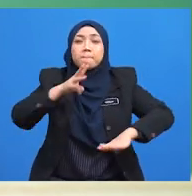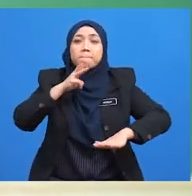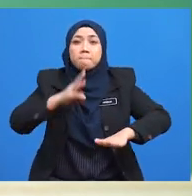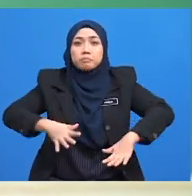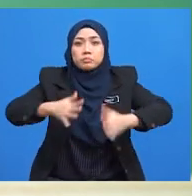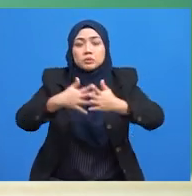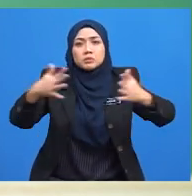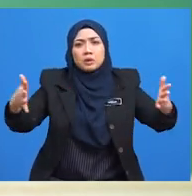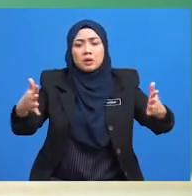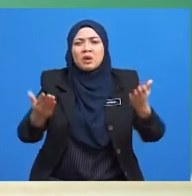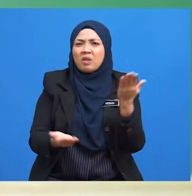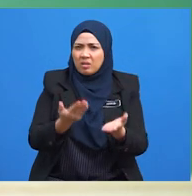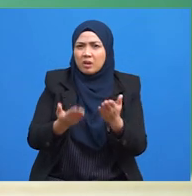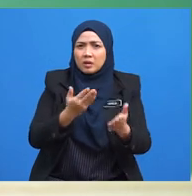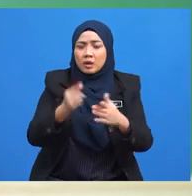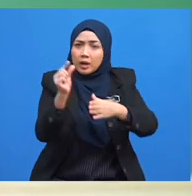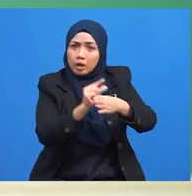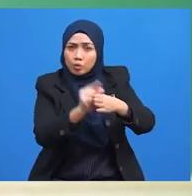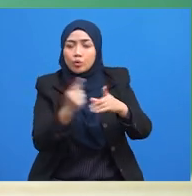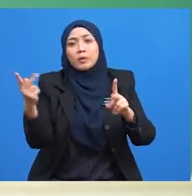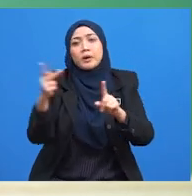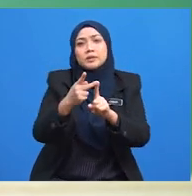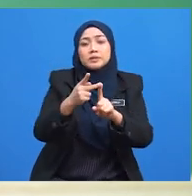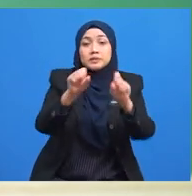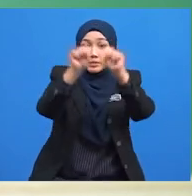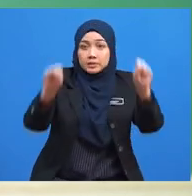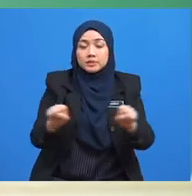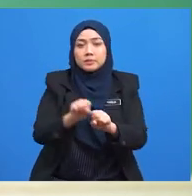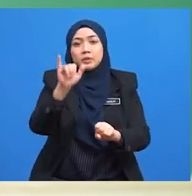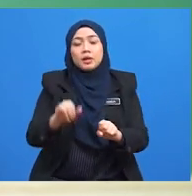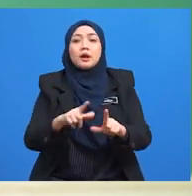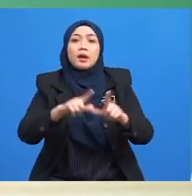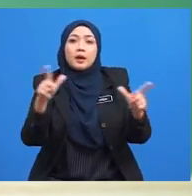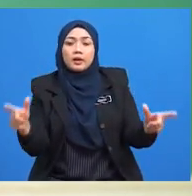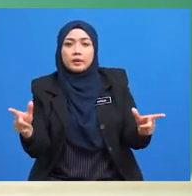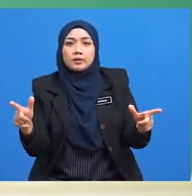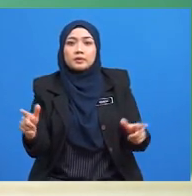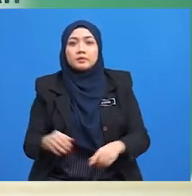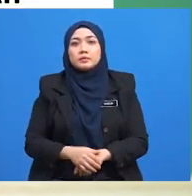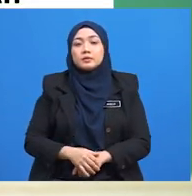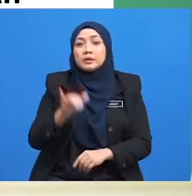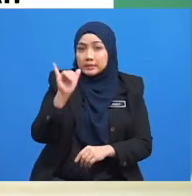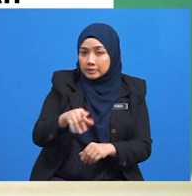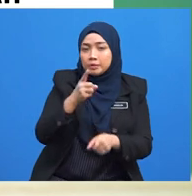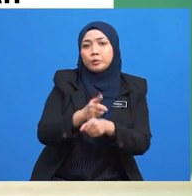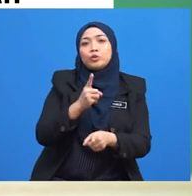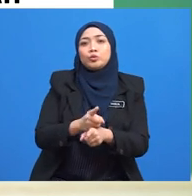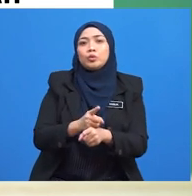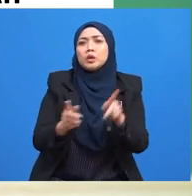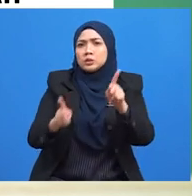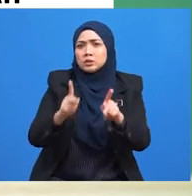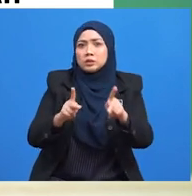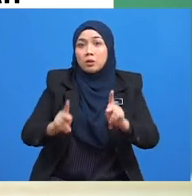atas sistem yang lain? Ya, betul pelajar. Jika berlaku banjir besar,